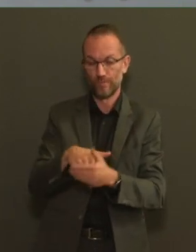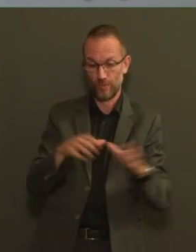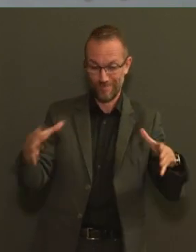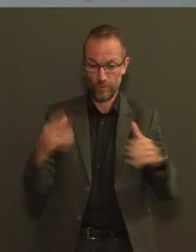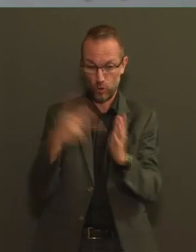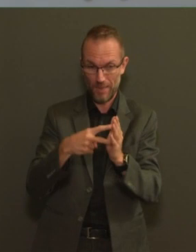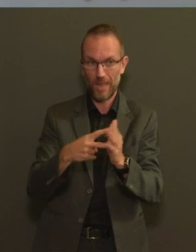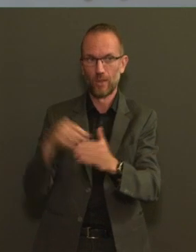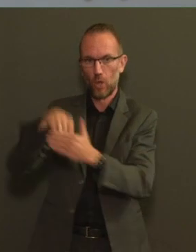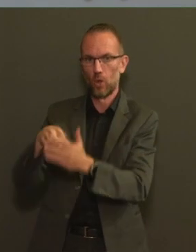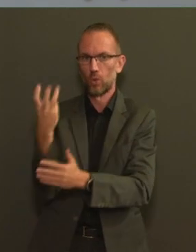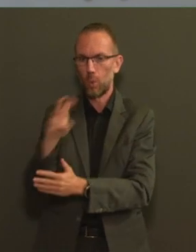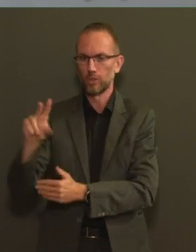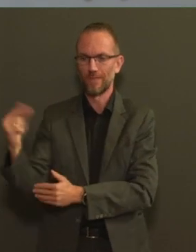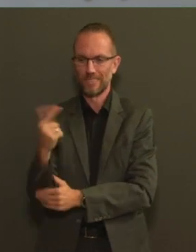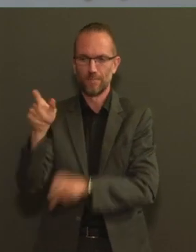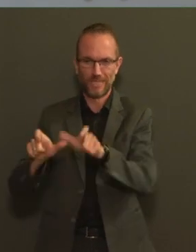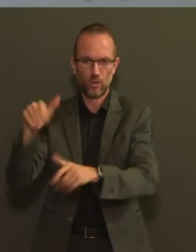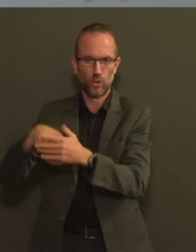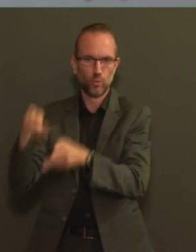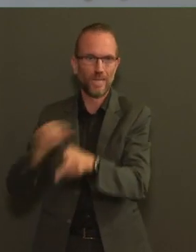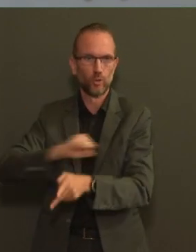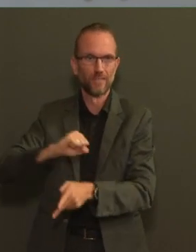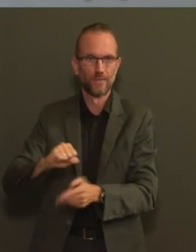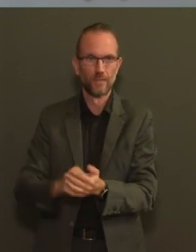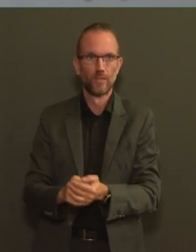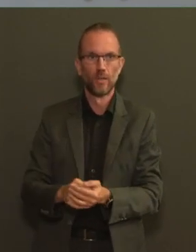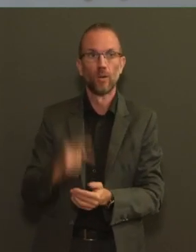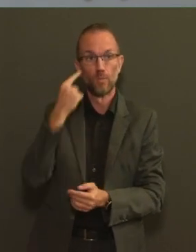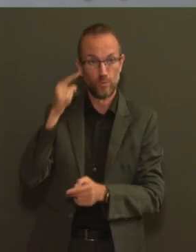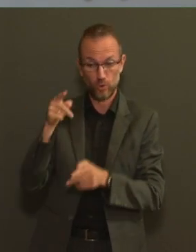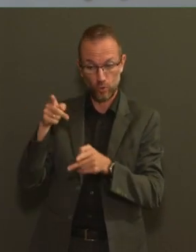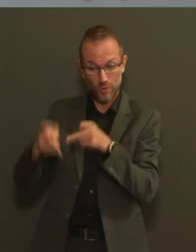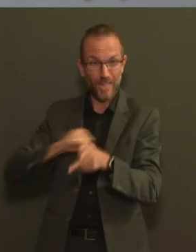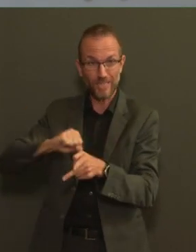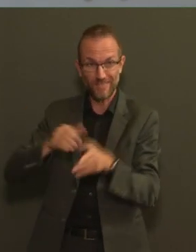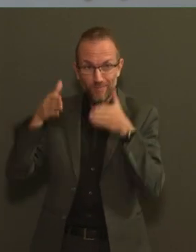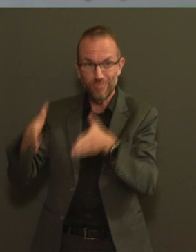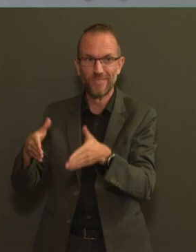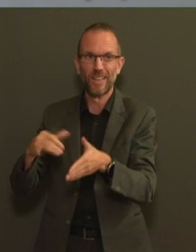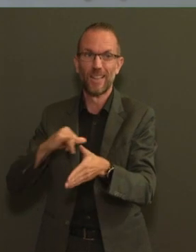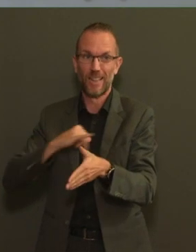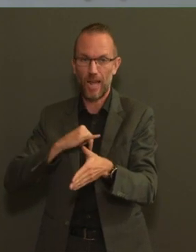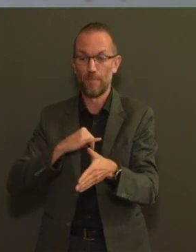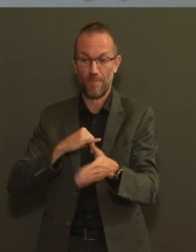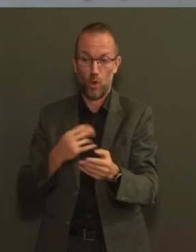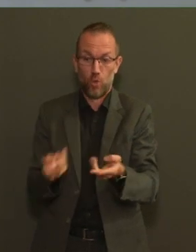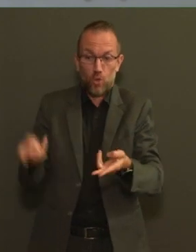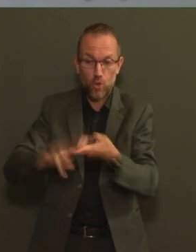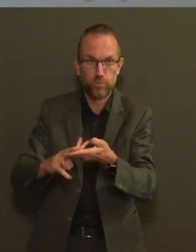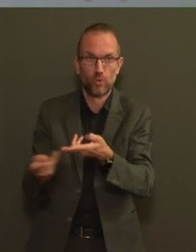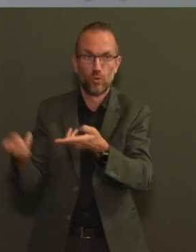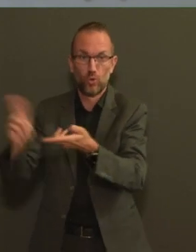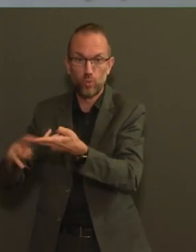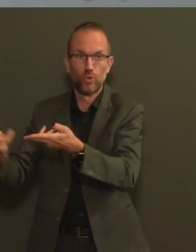intensifs. Au niveau des soins intensifs actuellement, on a un doublement du nombre de lits occupés tous